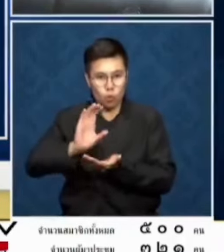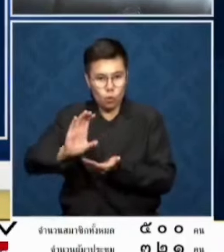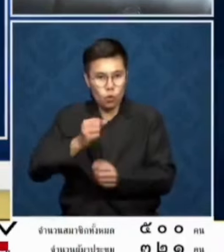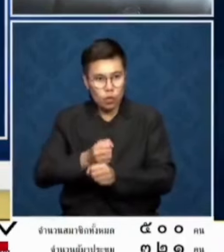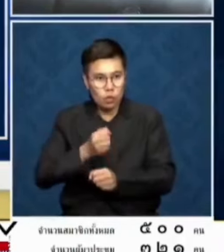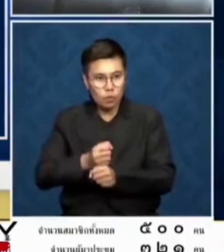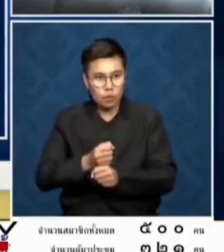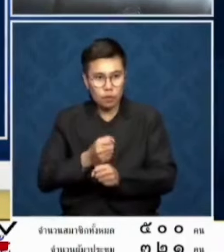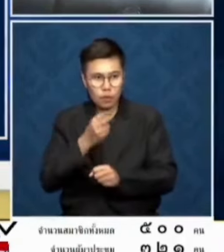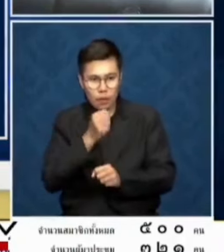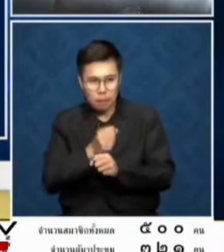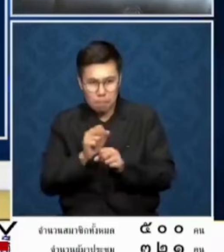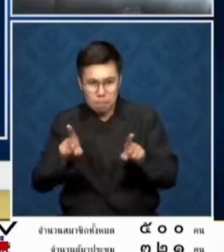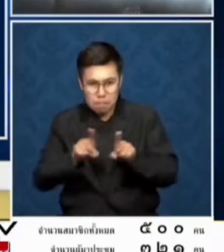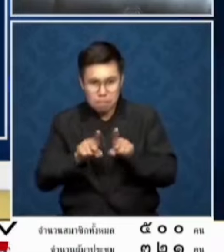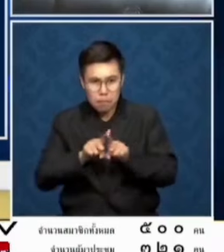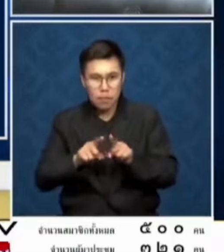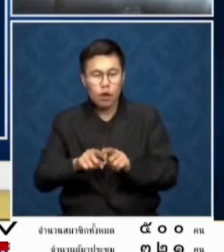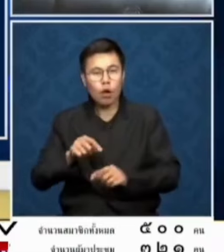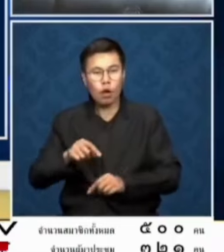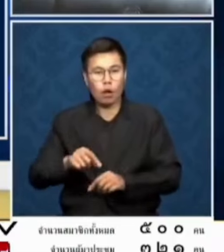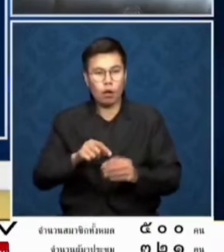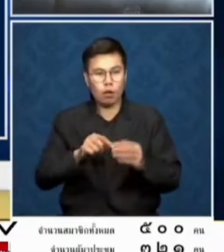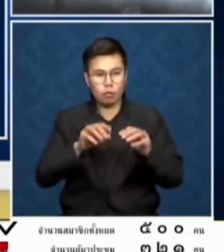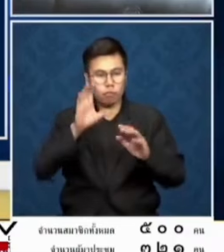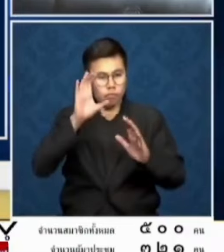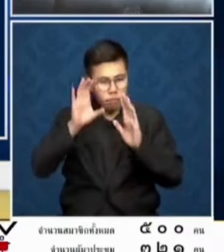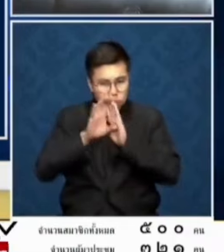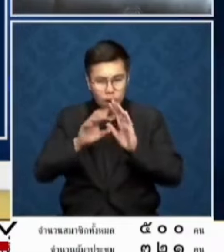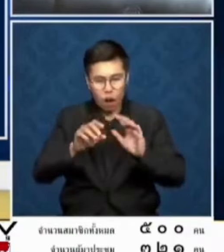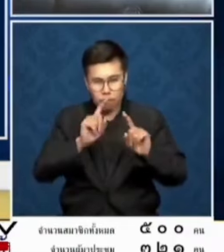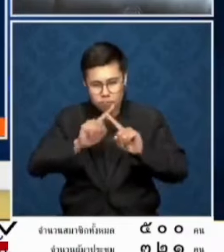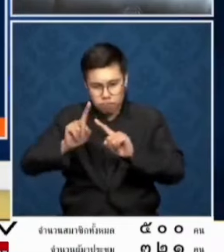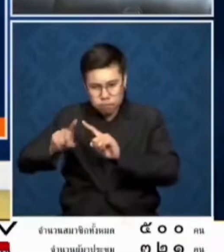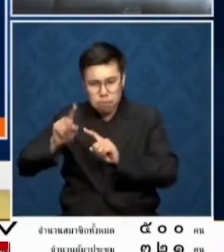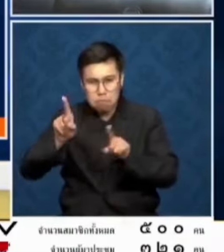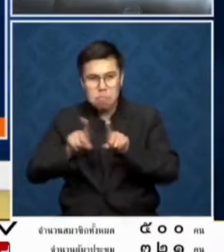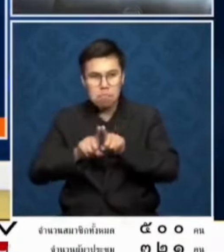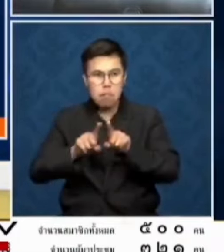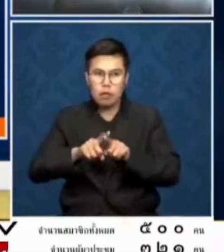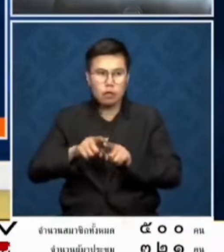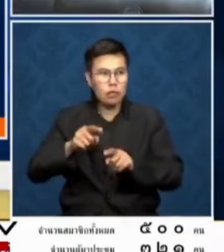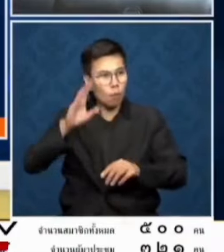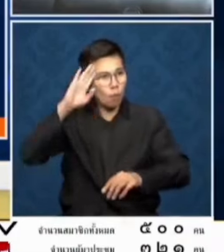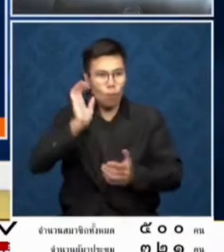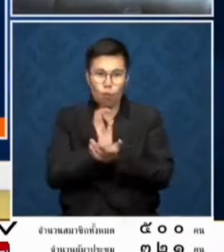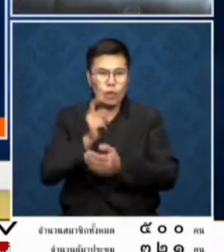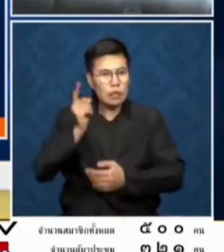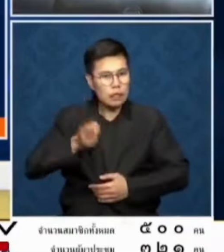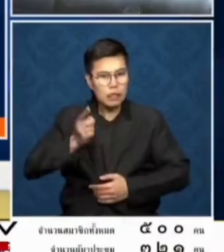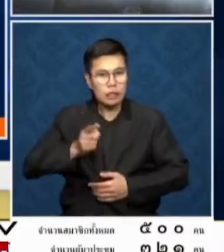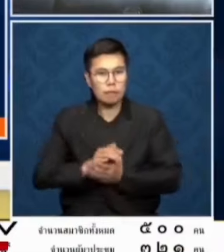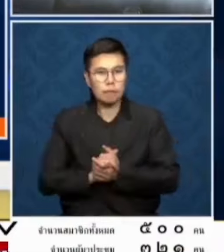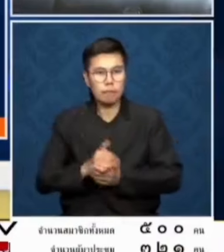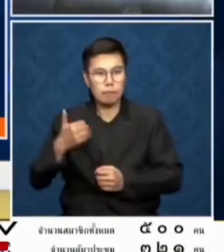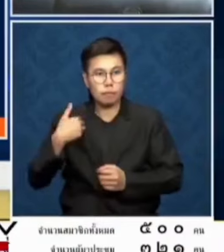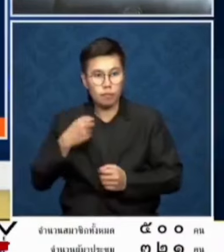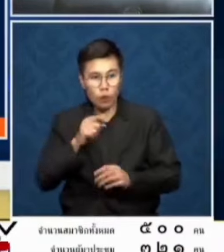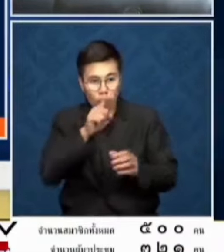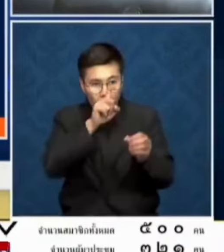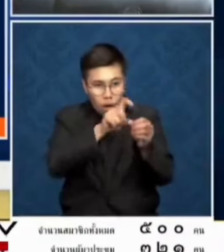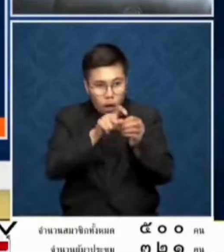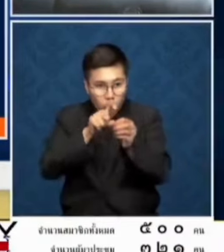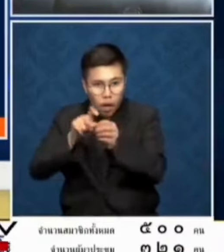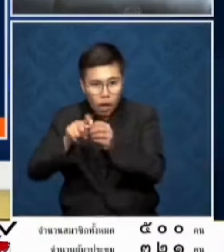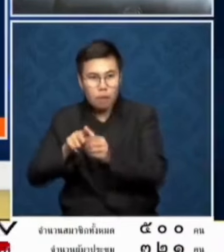ำตาหน้าจอเนี่ยเหมือนกับของจริงนะคะซึ่งจริงเปล่าก็ไม่รู้สไลด์ถัดไปนะคะเนี่ยค่ะแอดไป 4-5-6 อันเหมือนกันเลยเดี๋ยวสัง